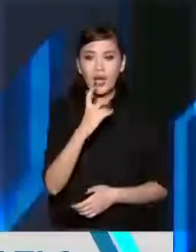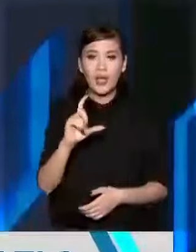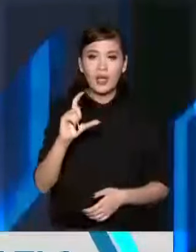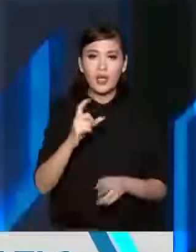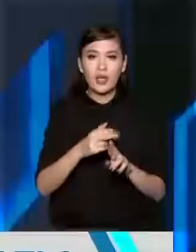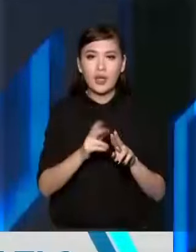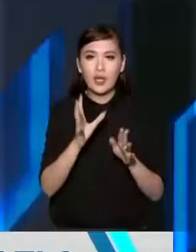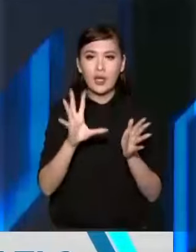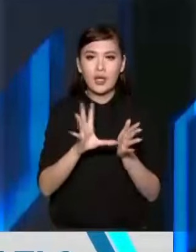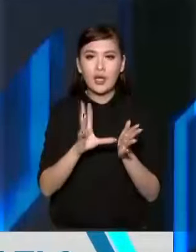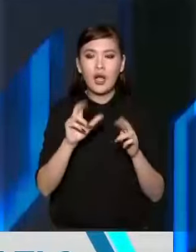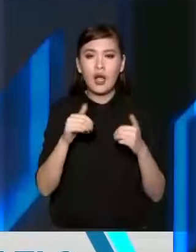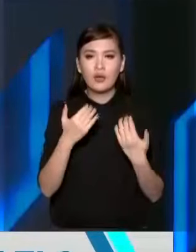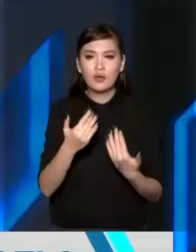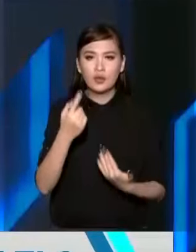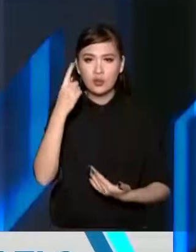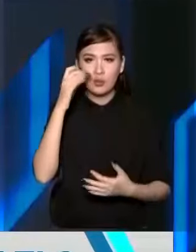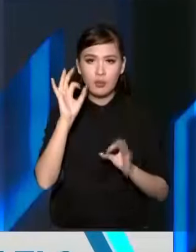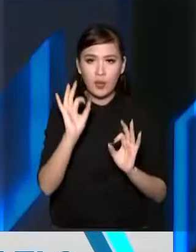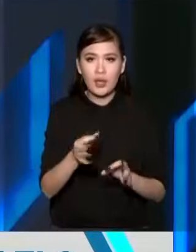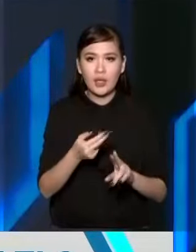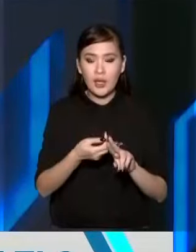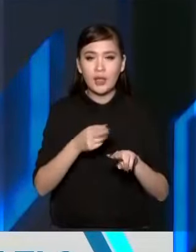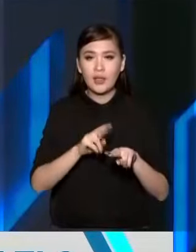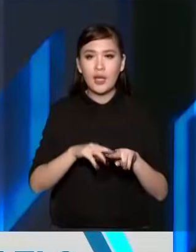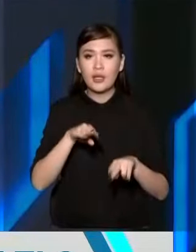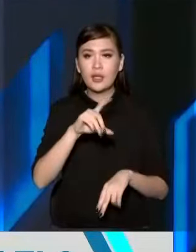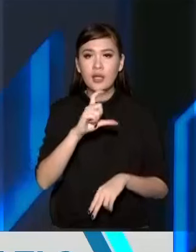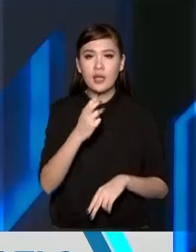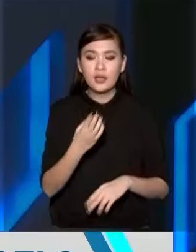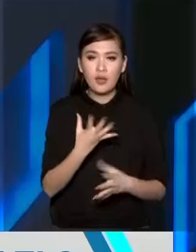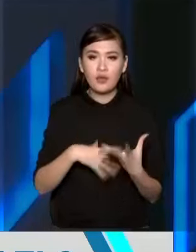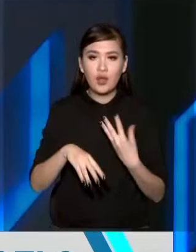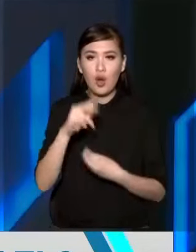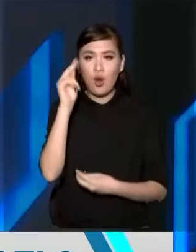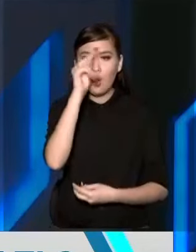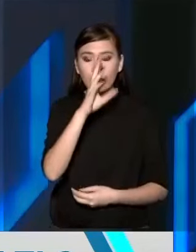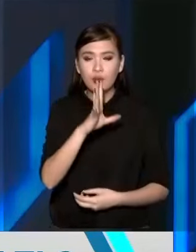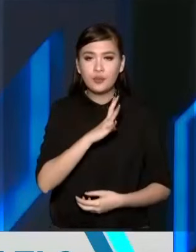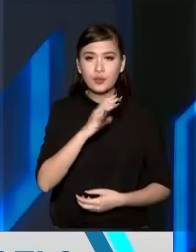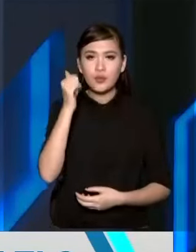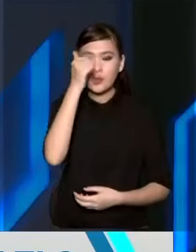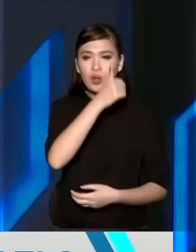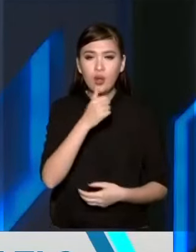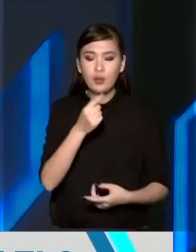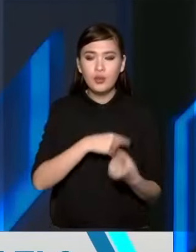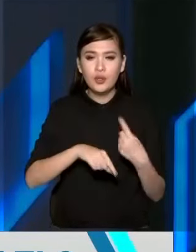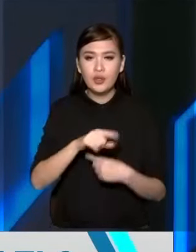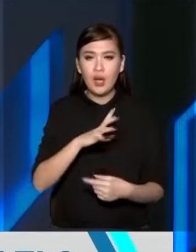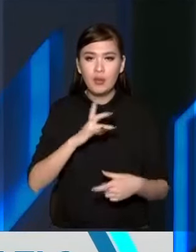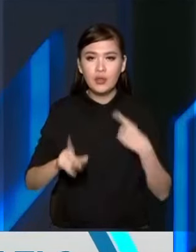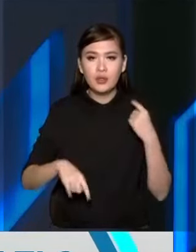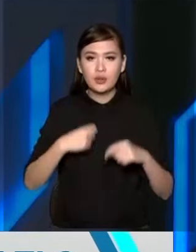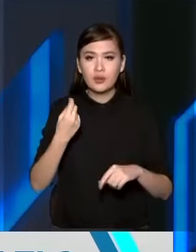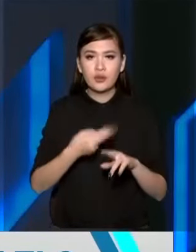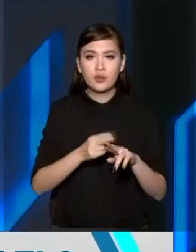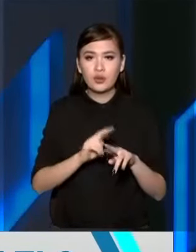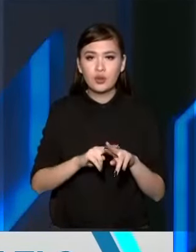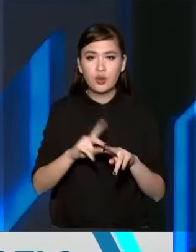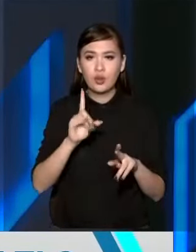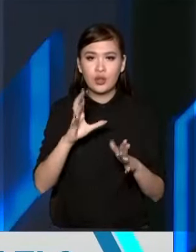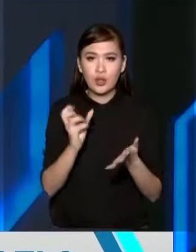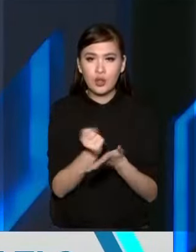Так ли это, на ваш взгляд? То есть действительно, что ТЭЦ все эти годы были настолько убыточным бизнесом, что предприниматели совершенно не